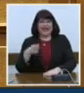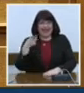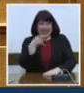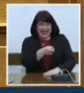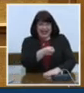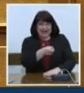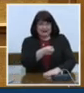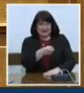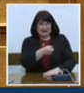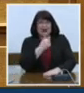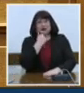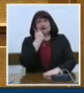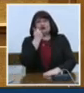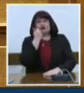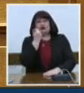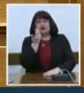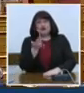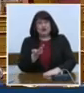ντροπή ιδεολογία.